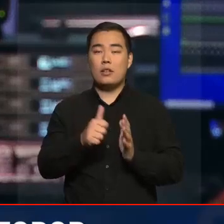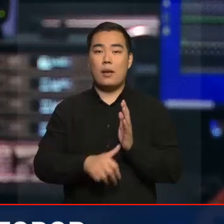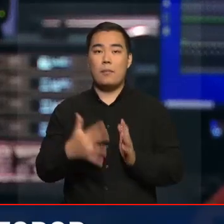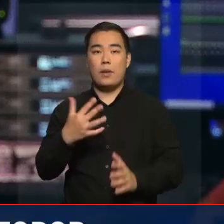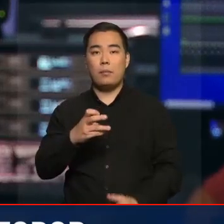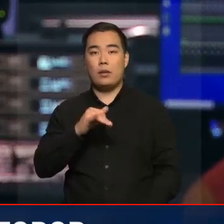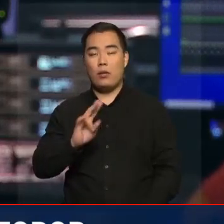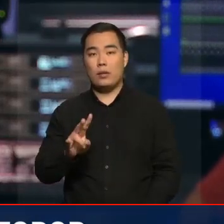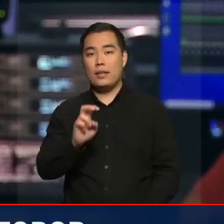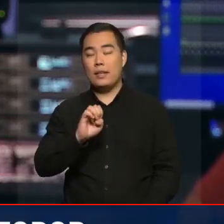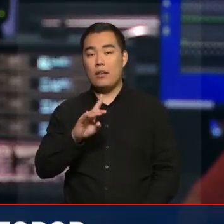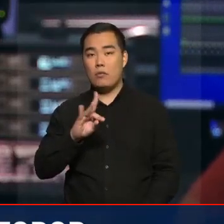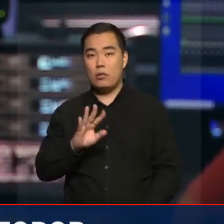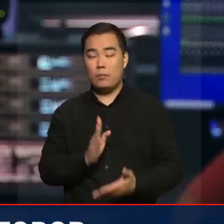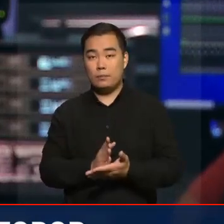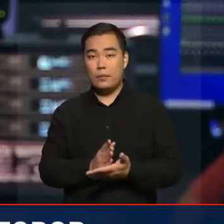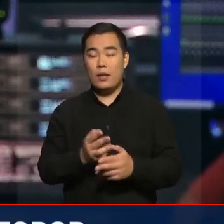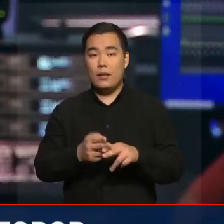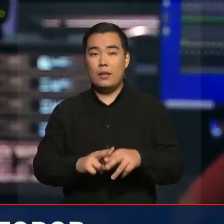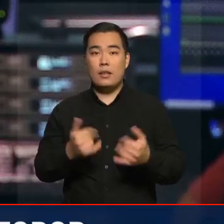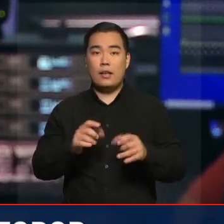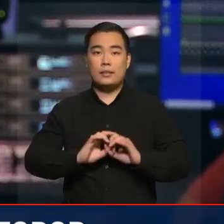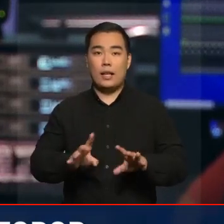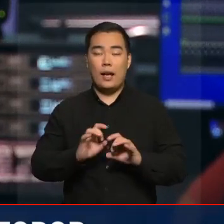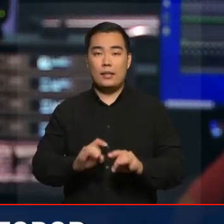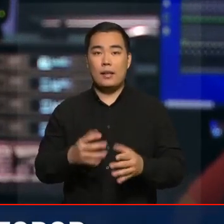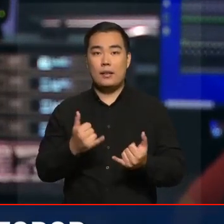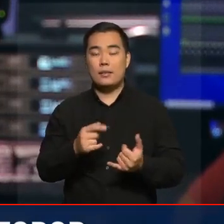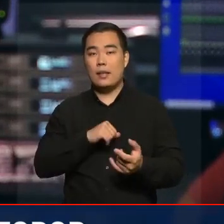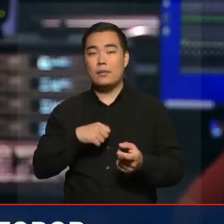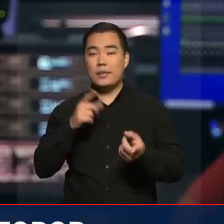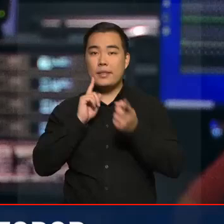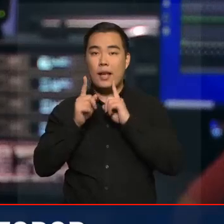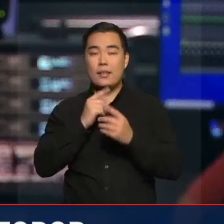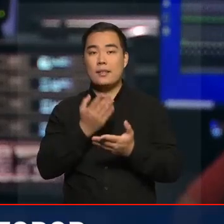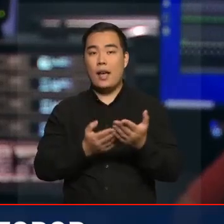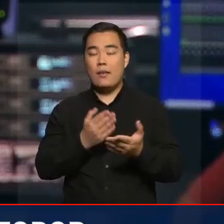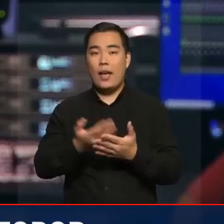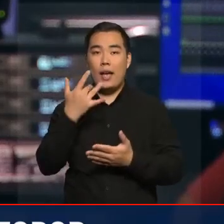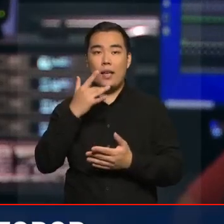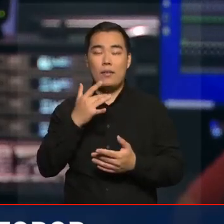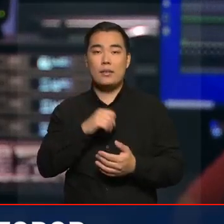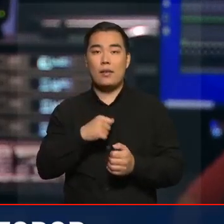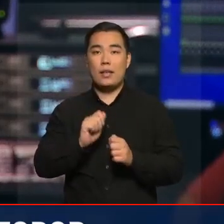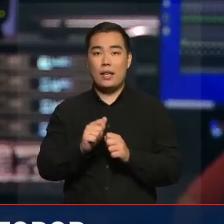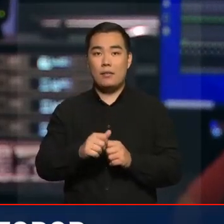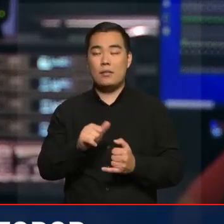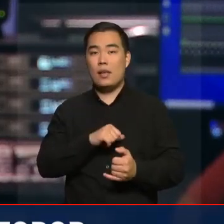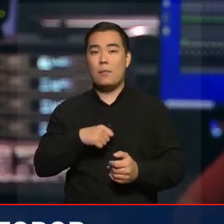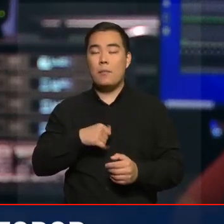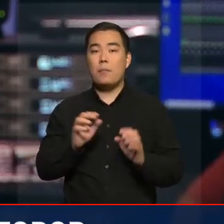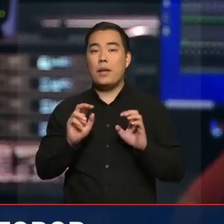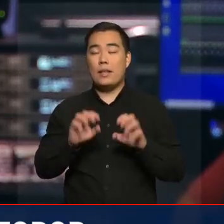365 Милонов евро об этом сегодня рассказали На пленарном заседании совета иностранных инвесторов под